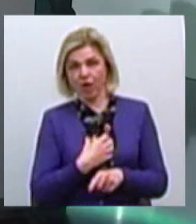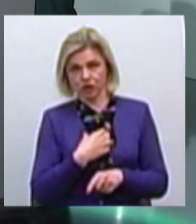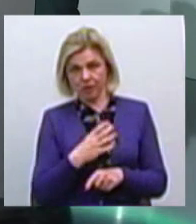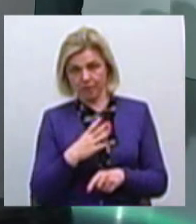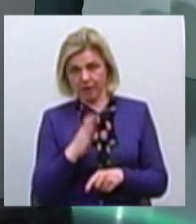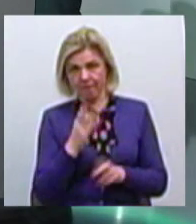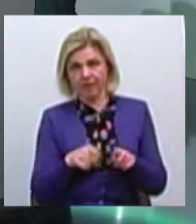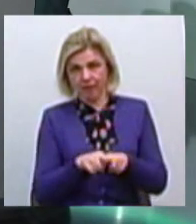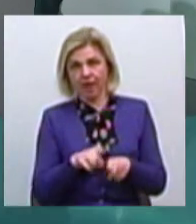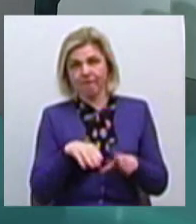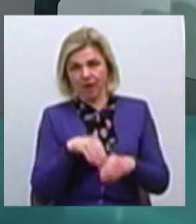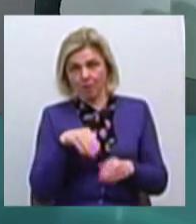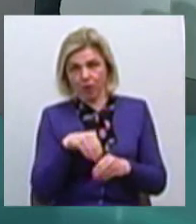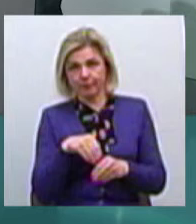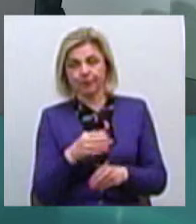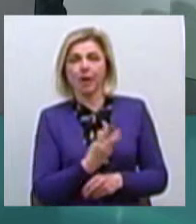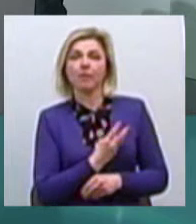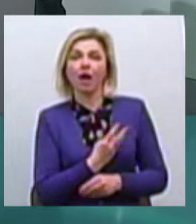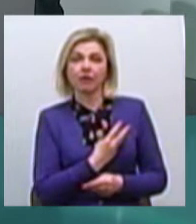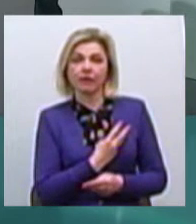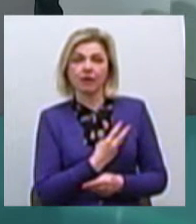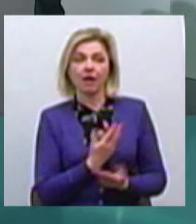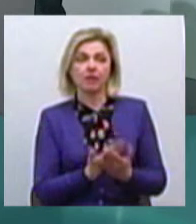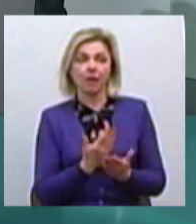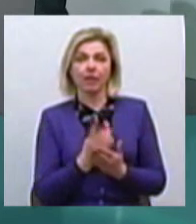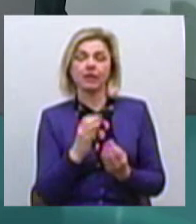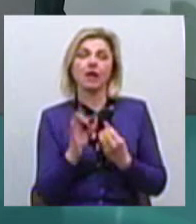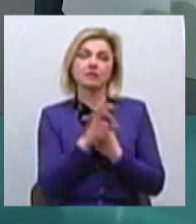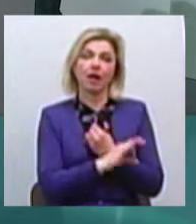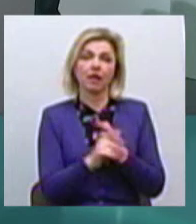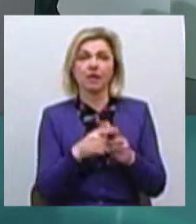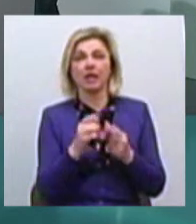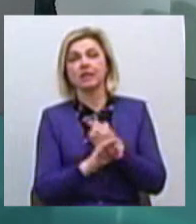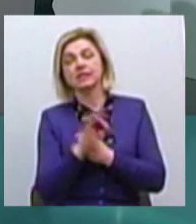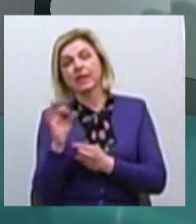виборах. Прагнення, наприклад, на захід або на схід, або